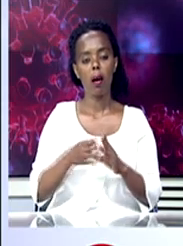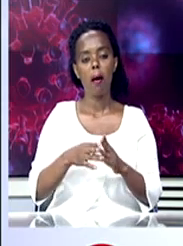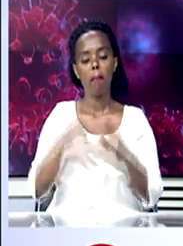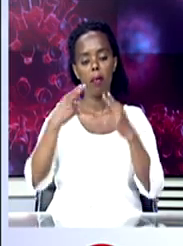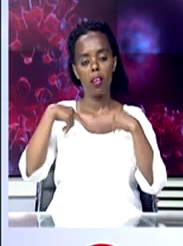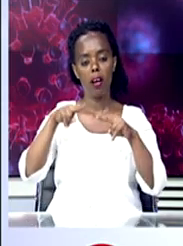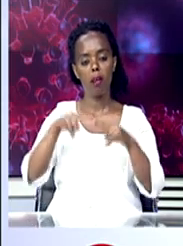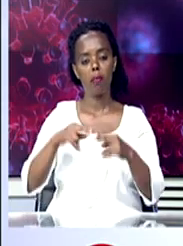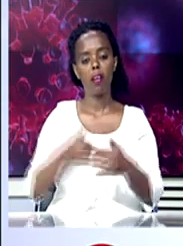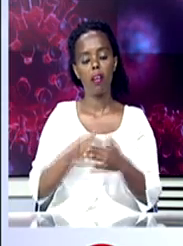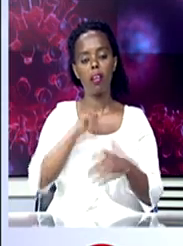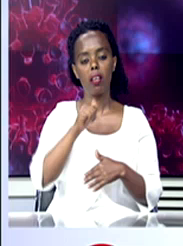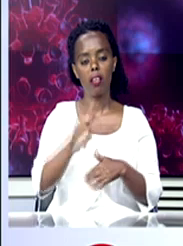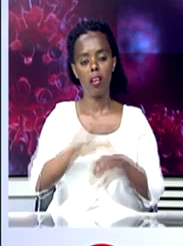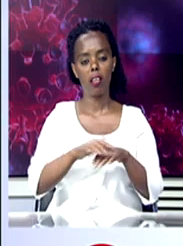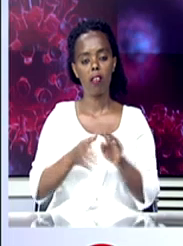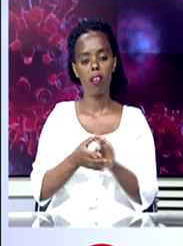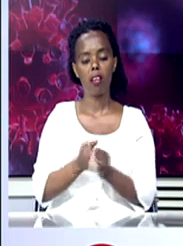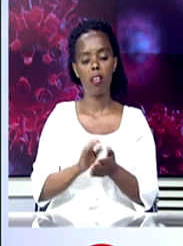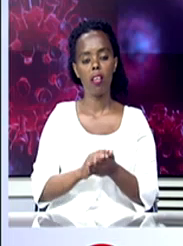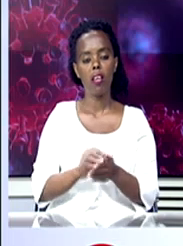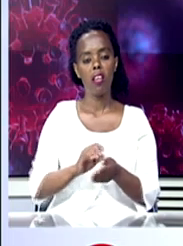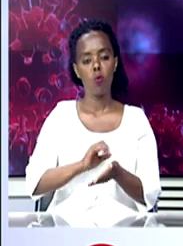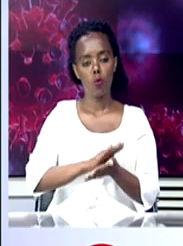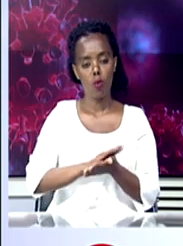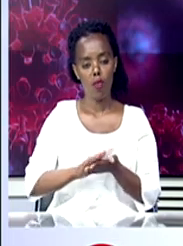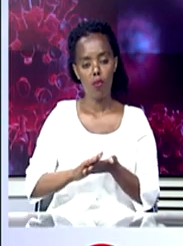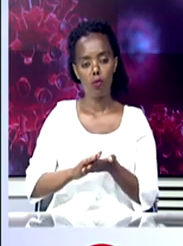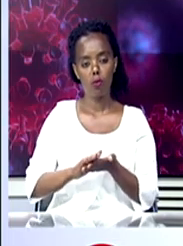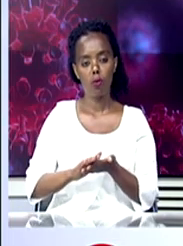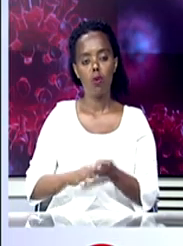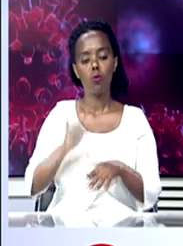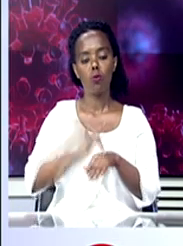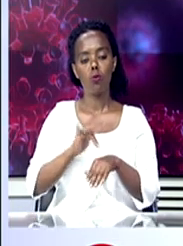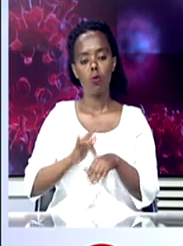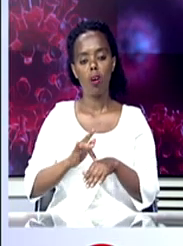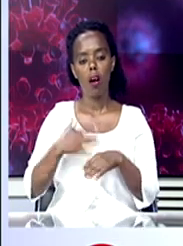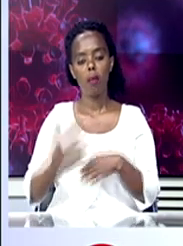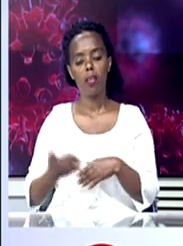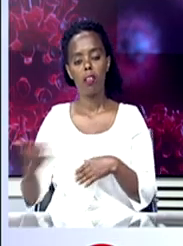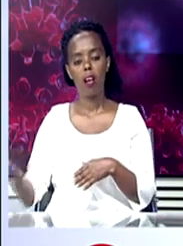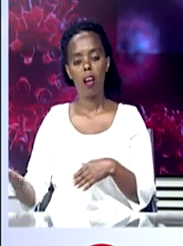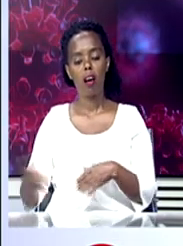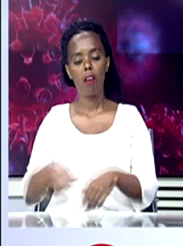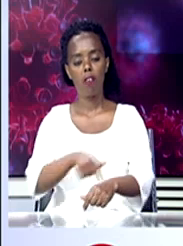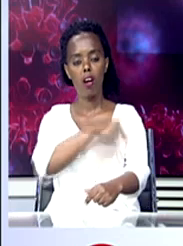hin geenye harka isaanii dhiqachuu, tuttuqqaa meeshaarraa fagaachuu,